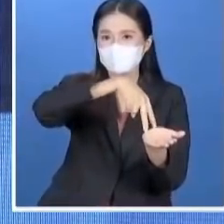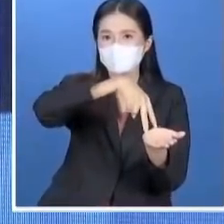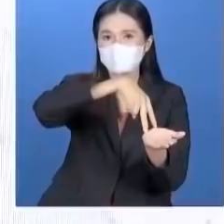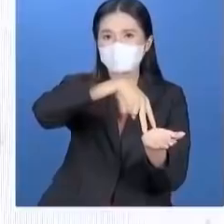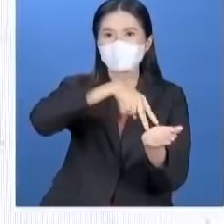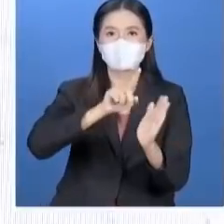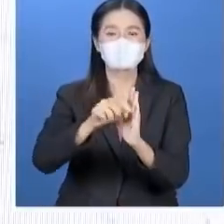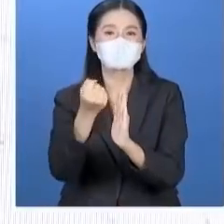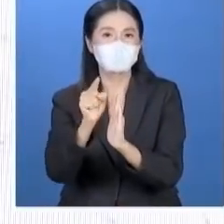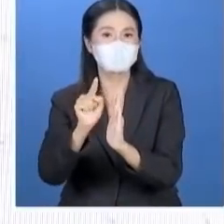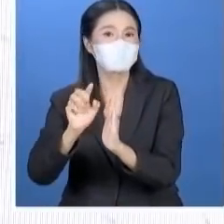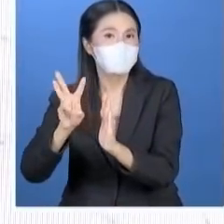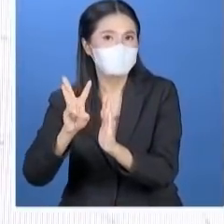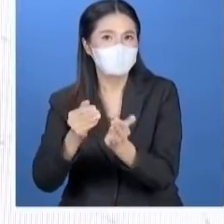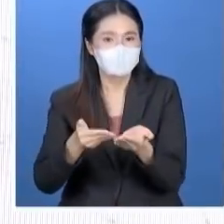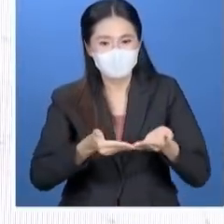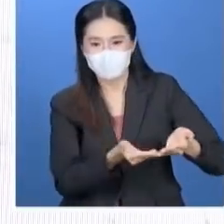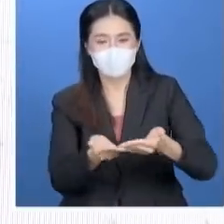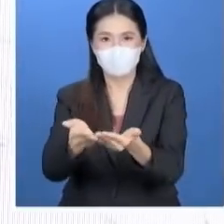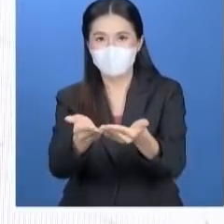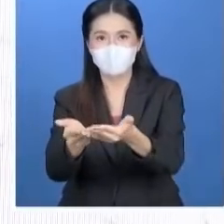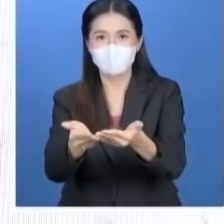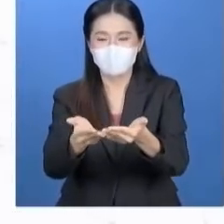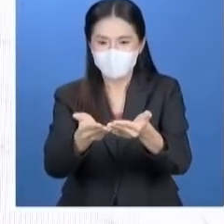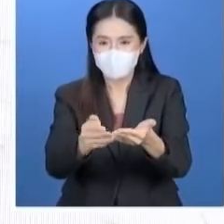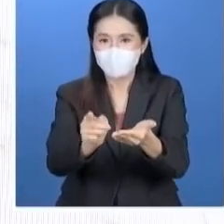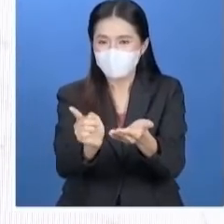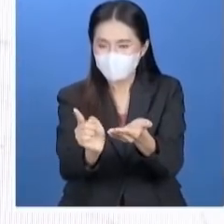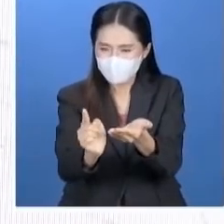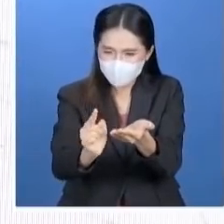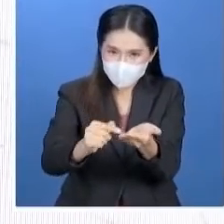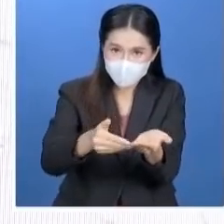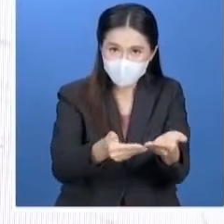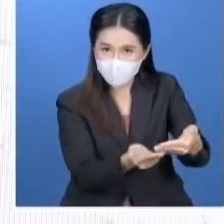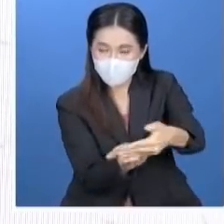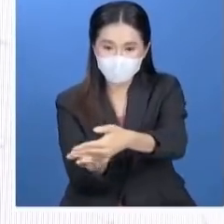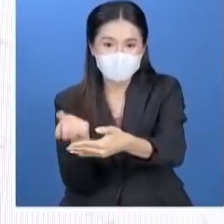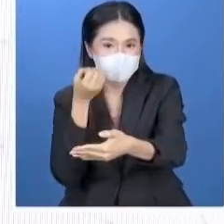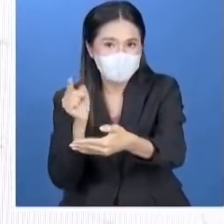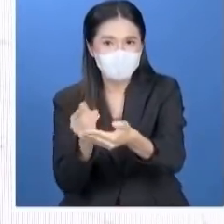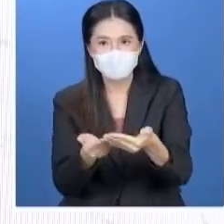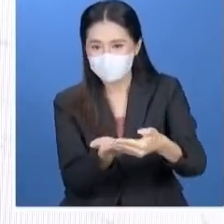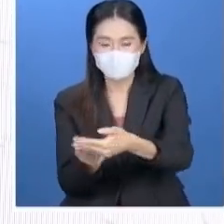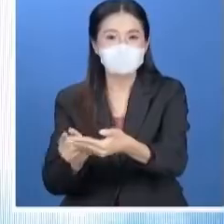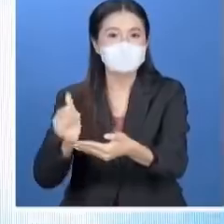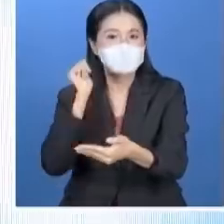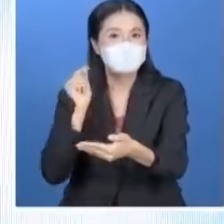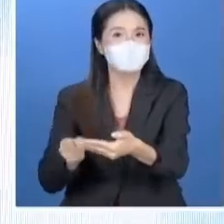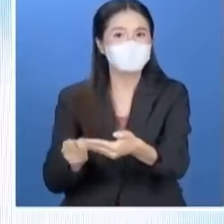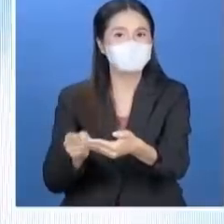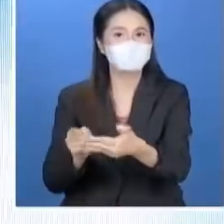11วินาทีถัดมาความเร็วเรือตาม GPS ได้ลดลงและมีองศาการเลี้ยวกลับและกลับวนมาที่เดิม